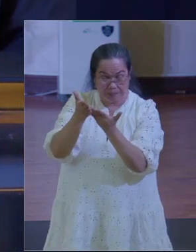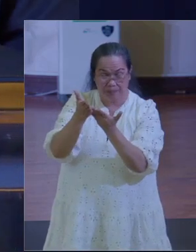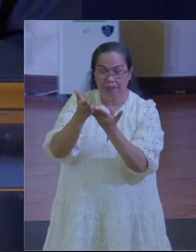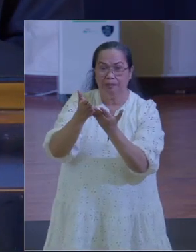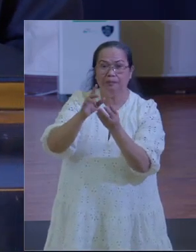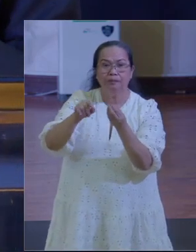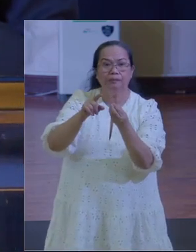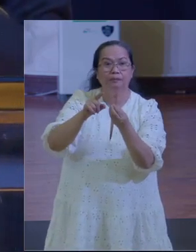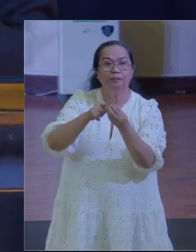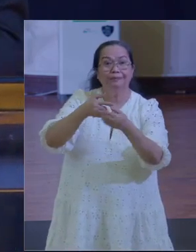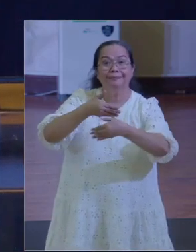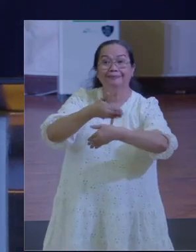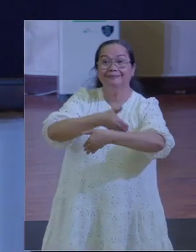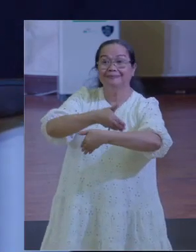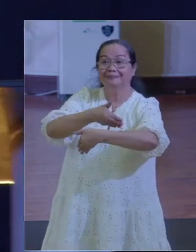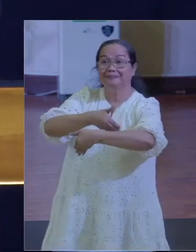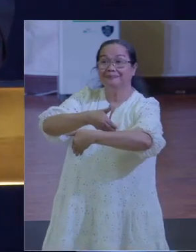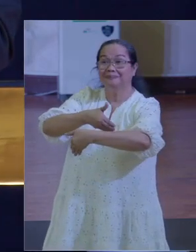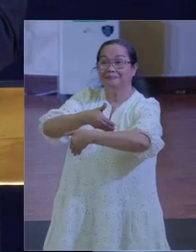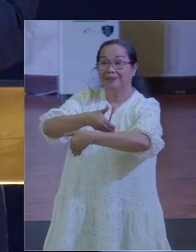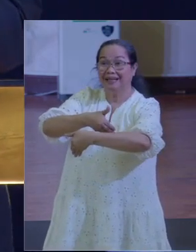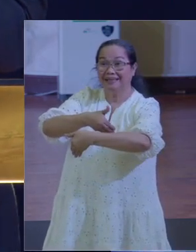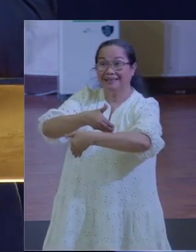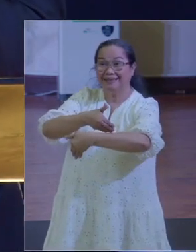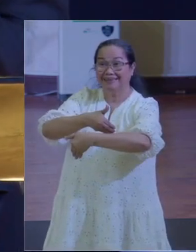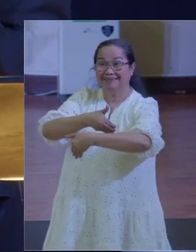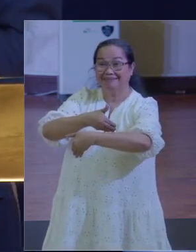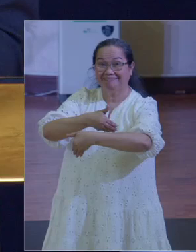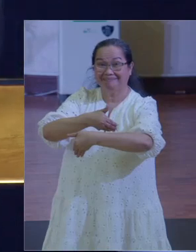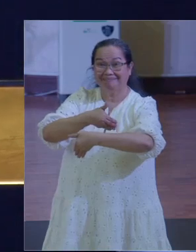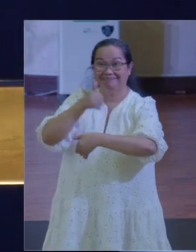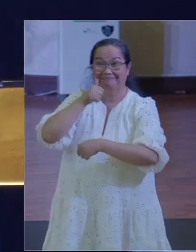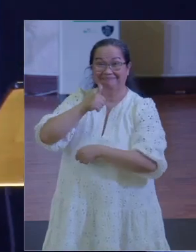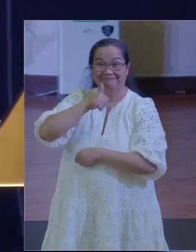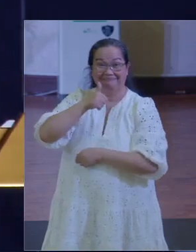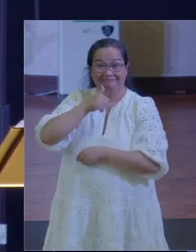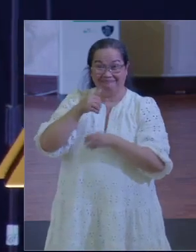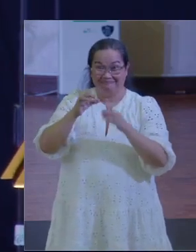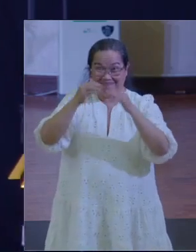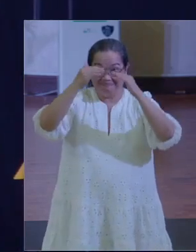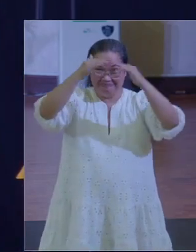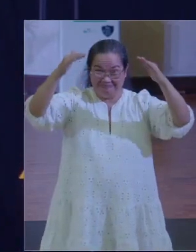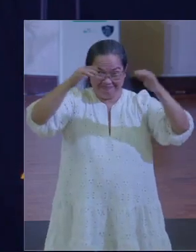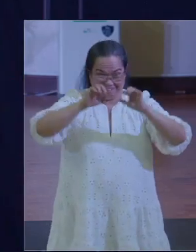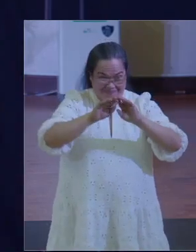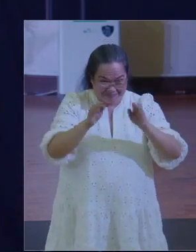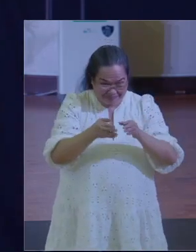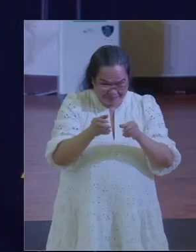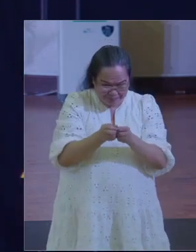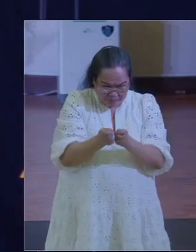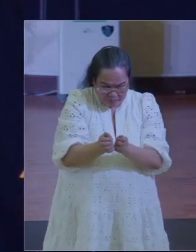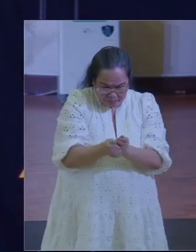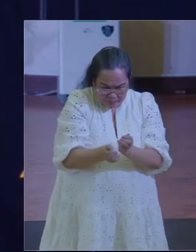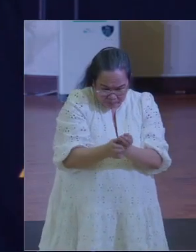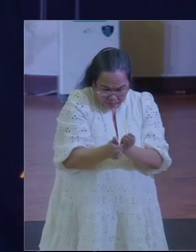pagiging bank teller, isa sa mga training nila, napaka-familiar sila sa tunay na